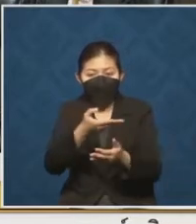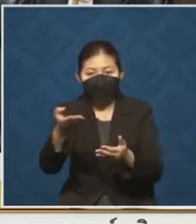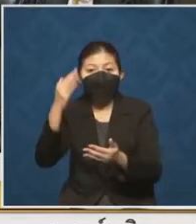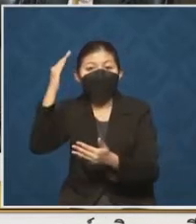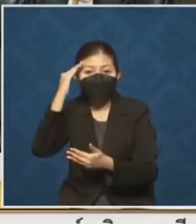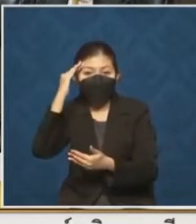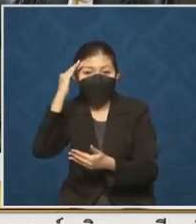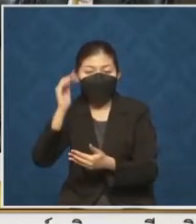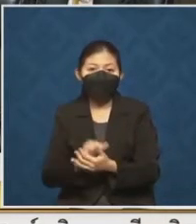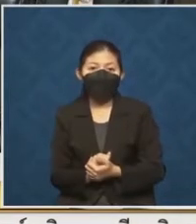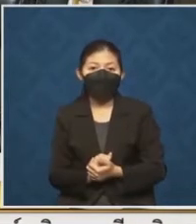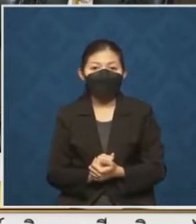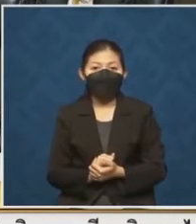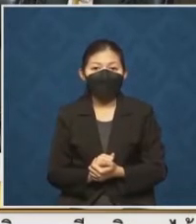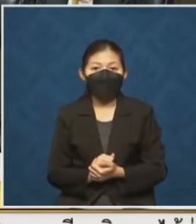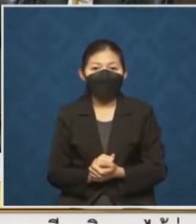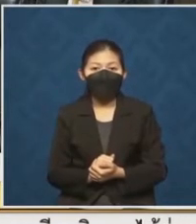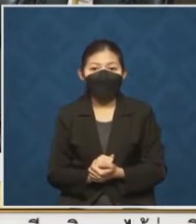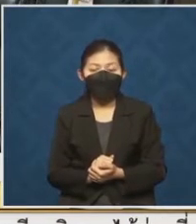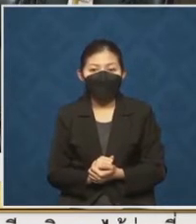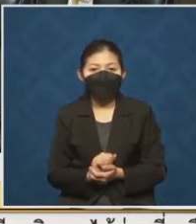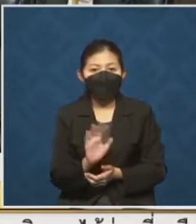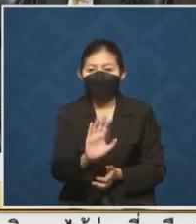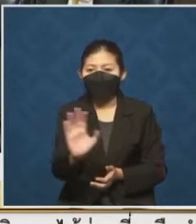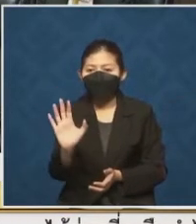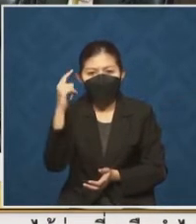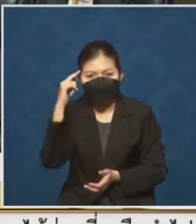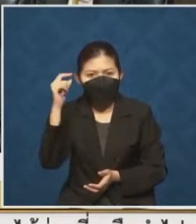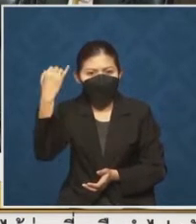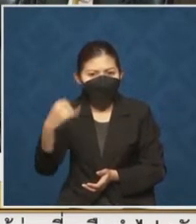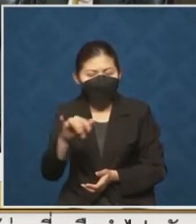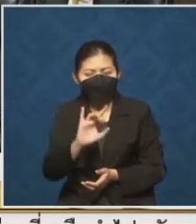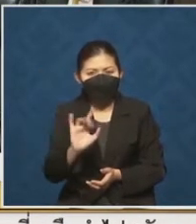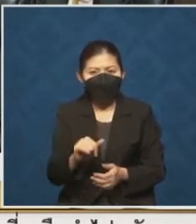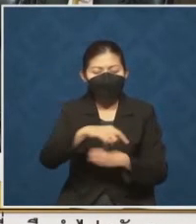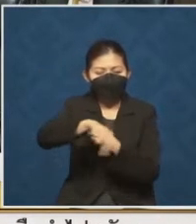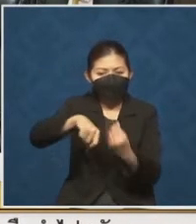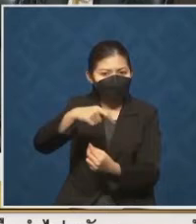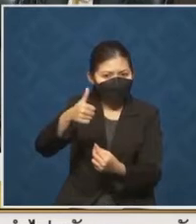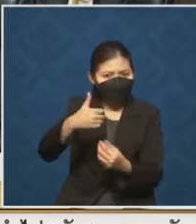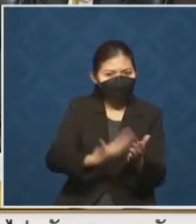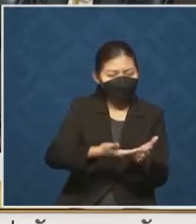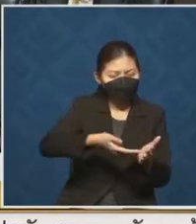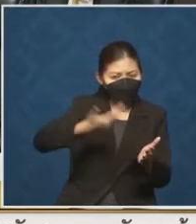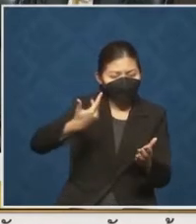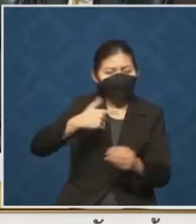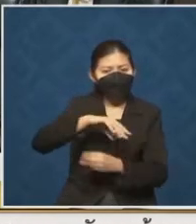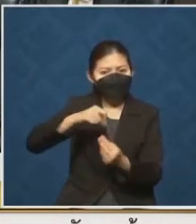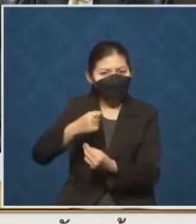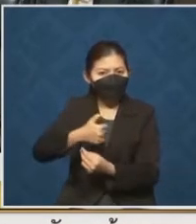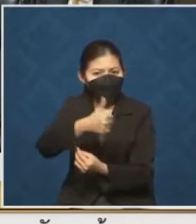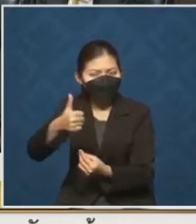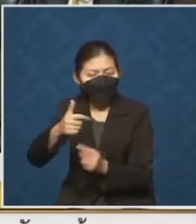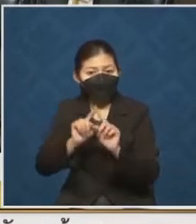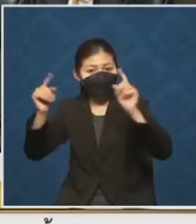นะครับทำงานครับในขณะนี้เพราะมันเฟ้อจากต้นทุนการผลิตที่สูงขึ้นฮะซึ่งรายละเอียดจะ